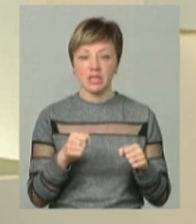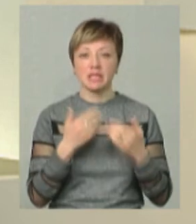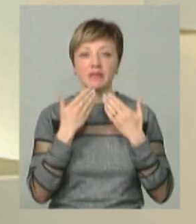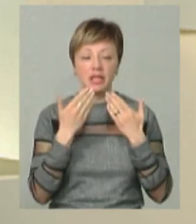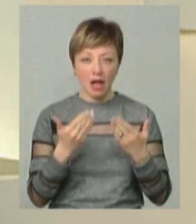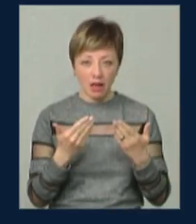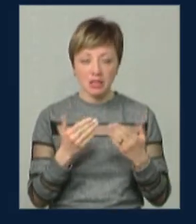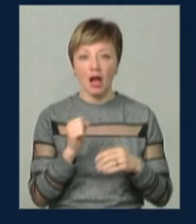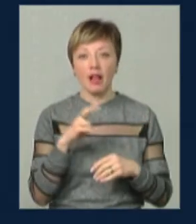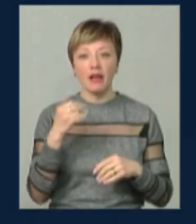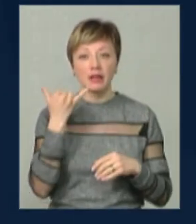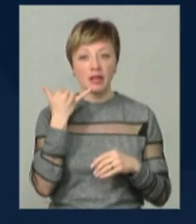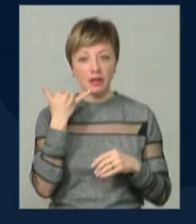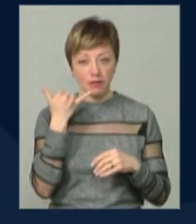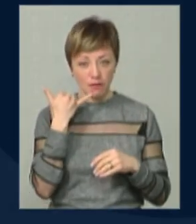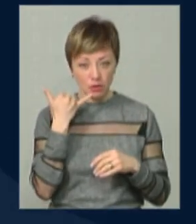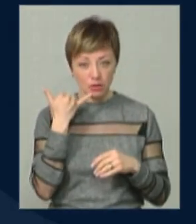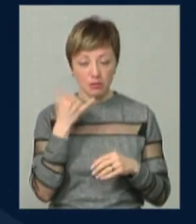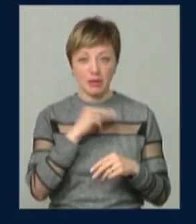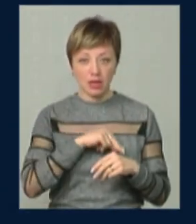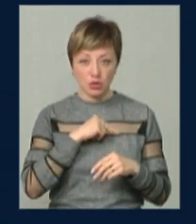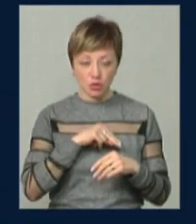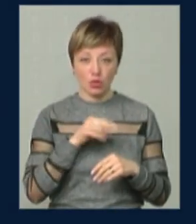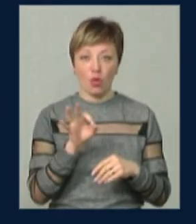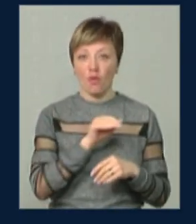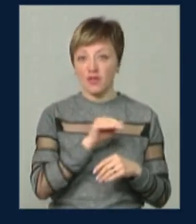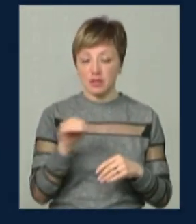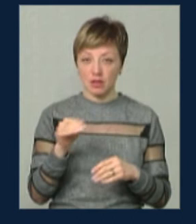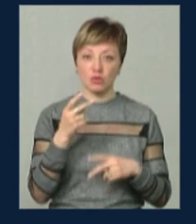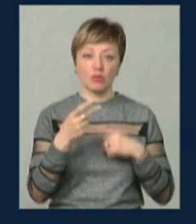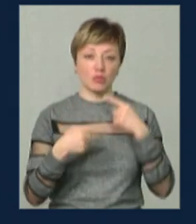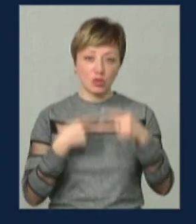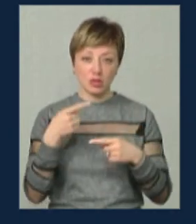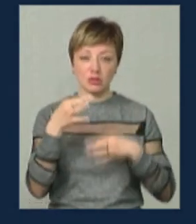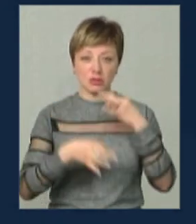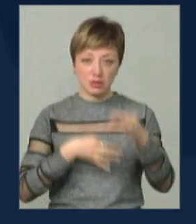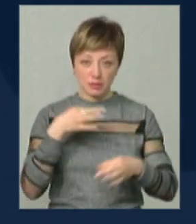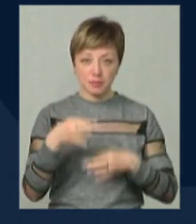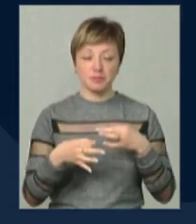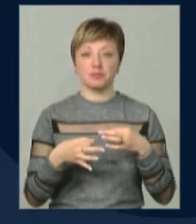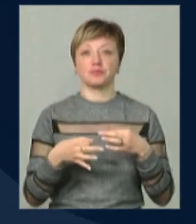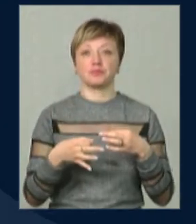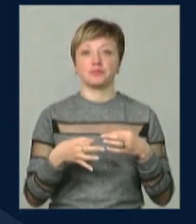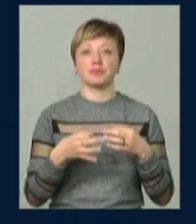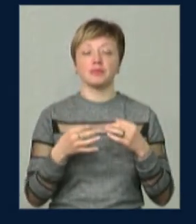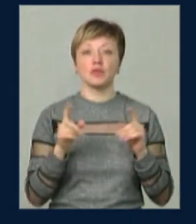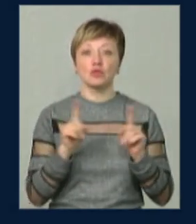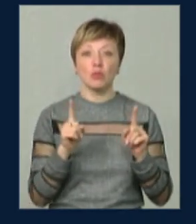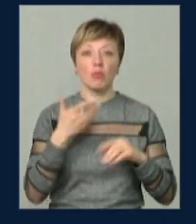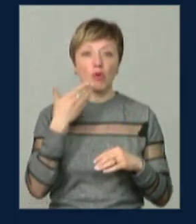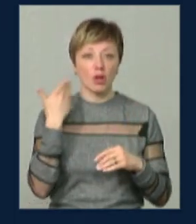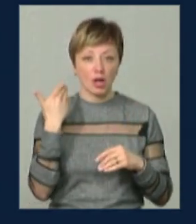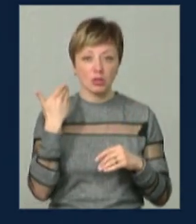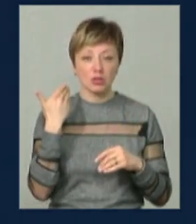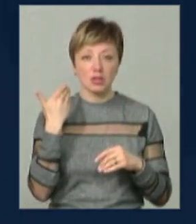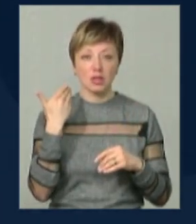звертатися. Але телефон, якби, працює офіційно, постійно на гарячу телефонну лінію для того, щоб полегшити,